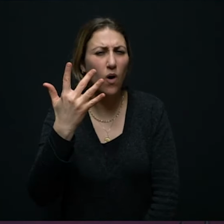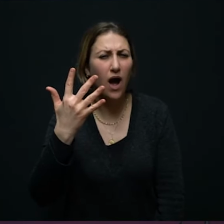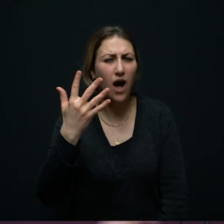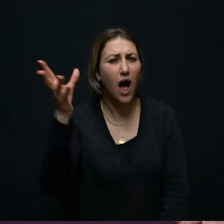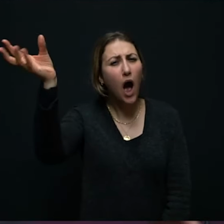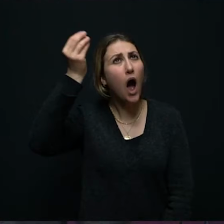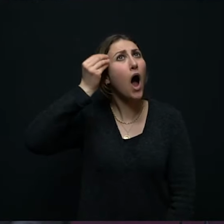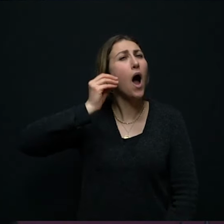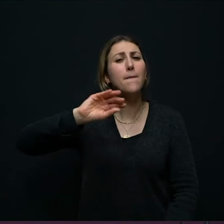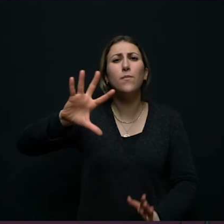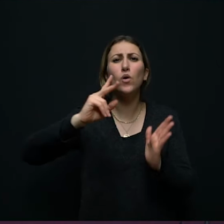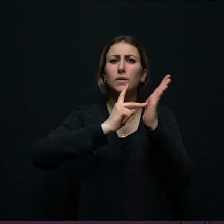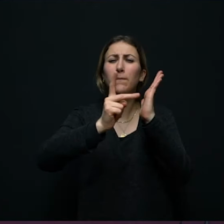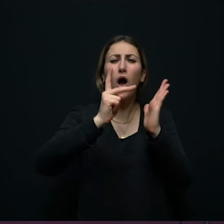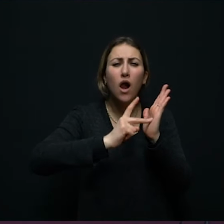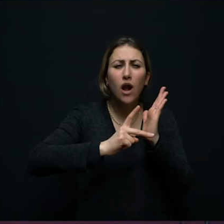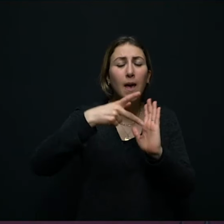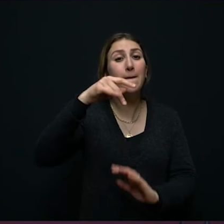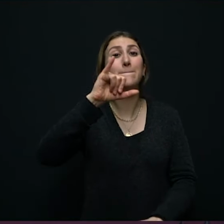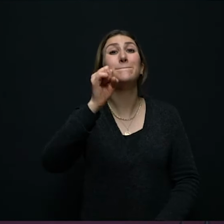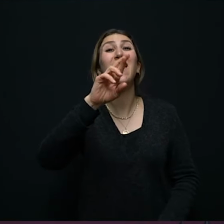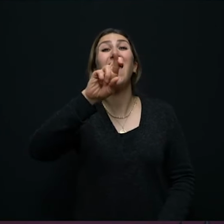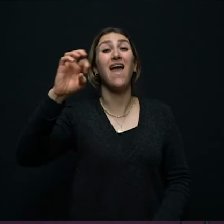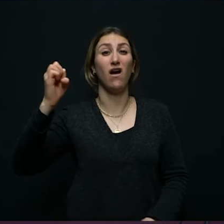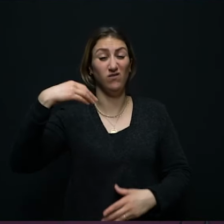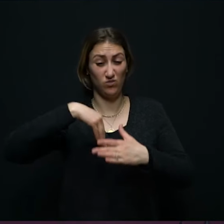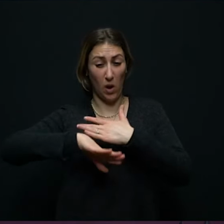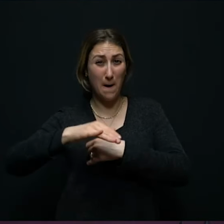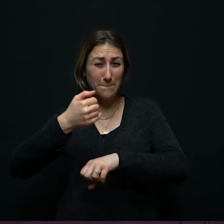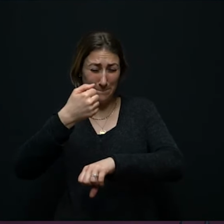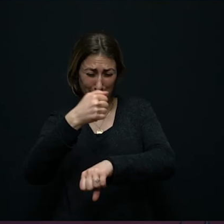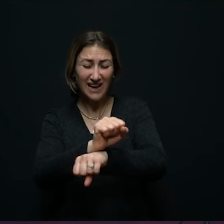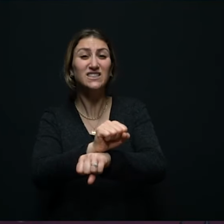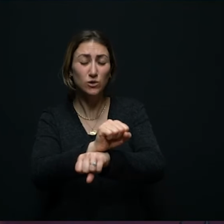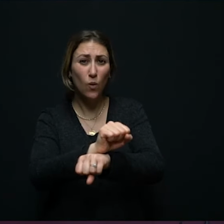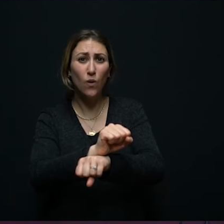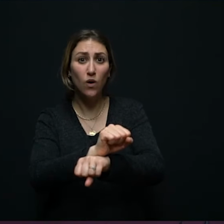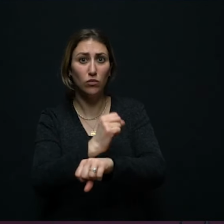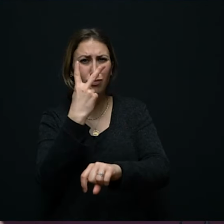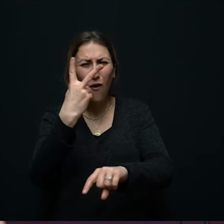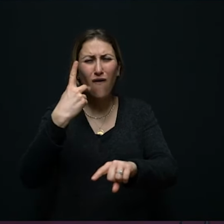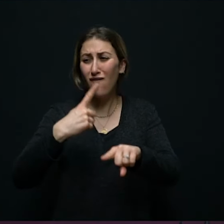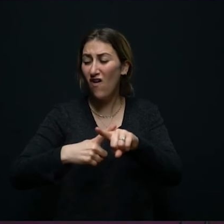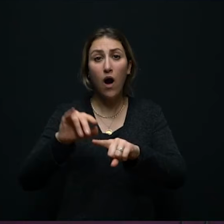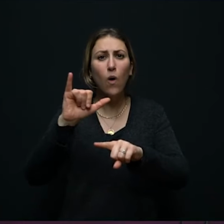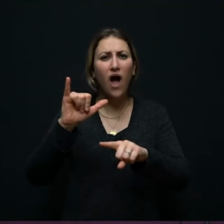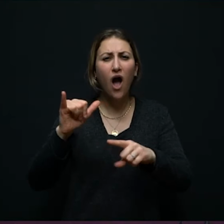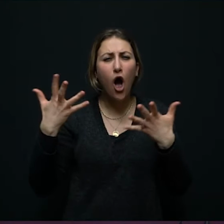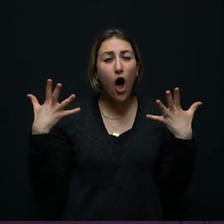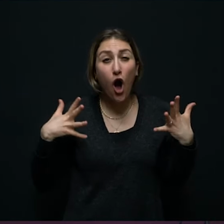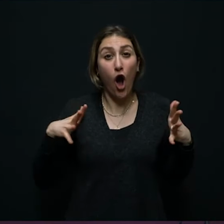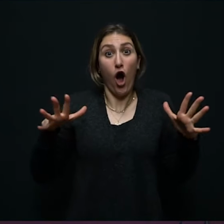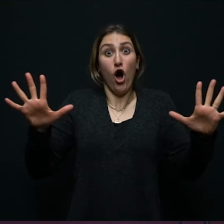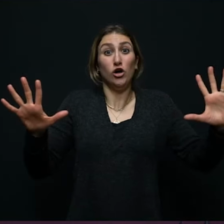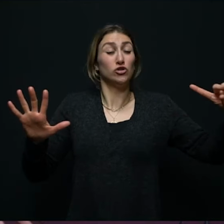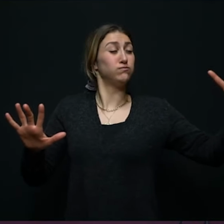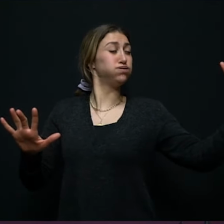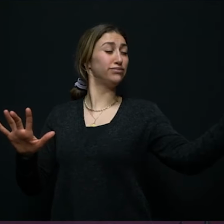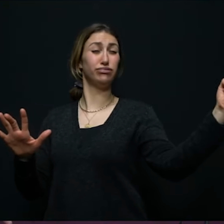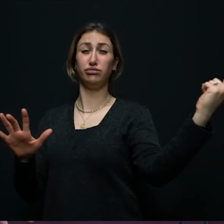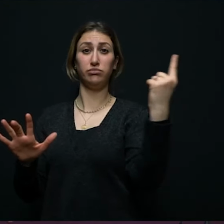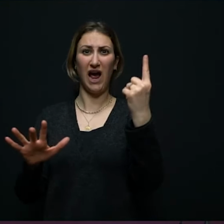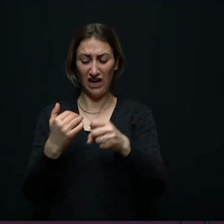ange est arrivé les chaînes sont tombés les portes sont ouvertes personne n'a rien